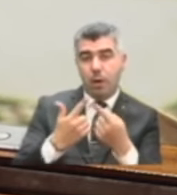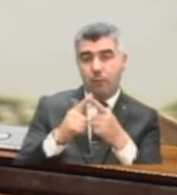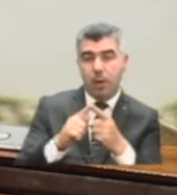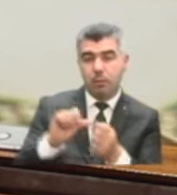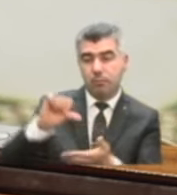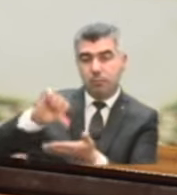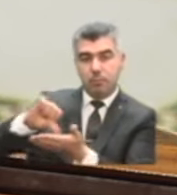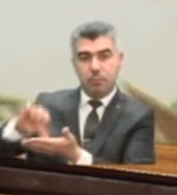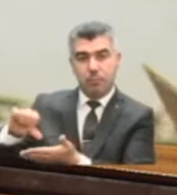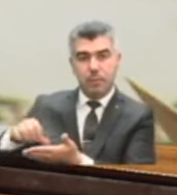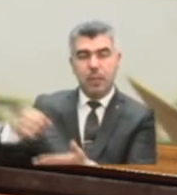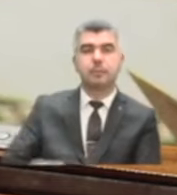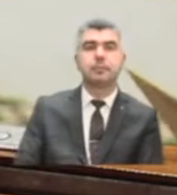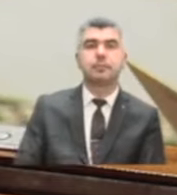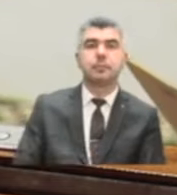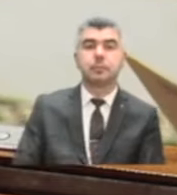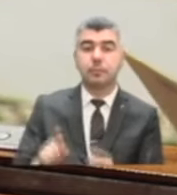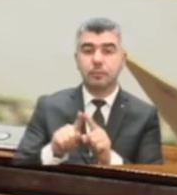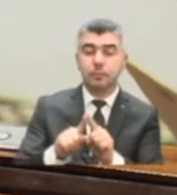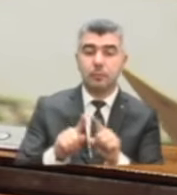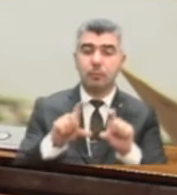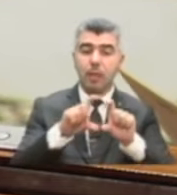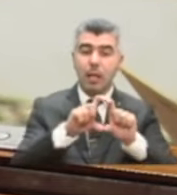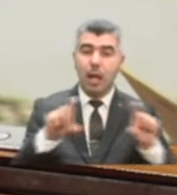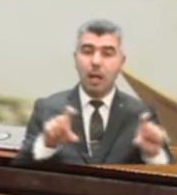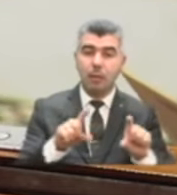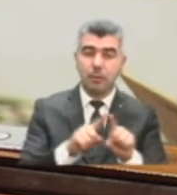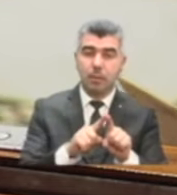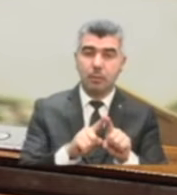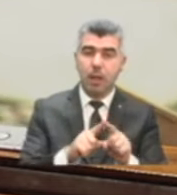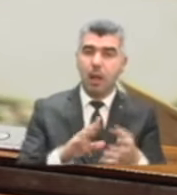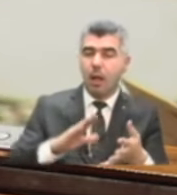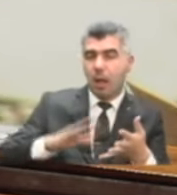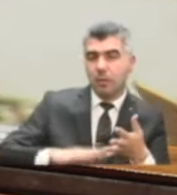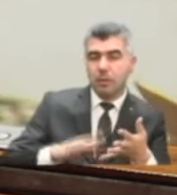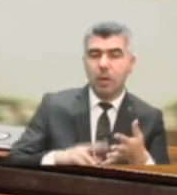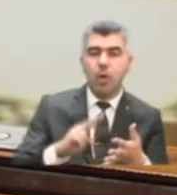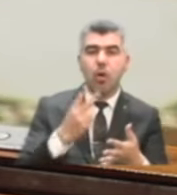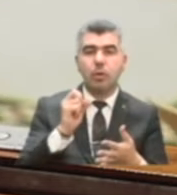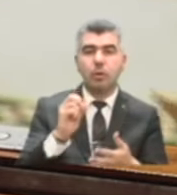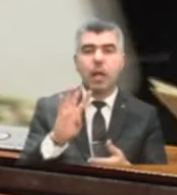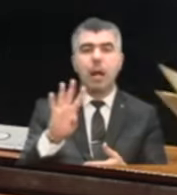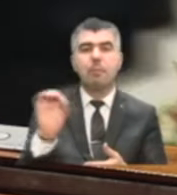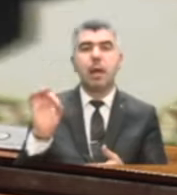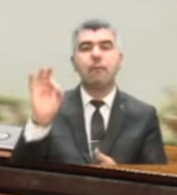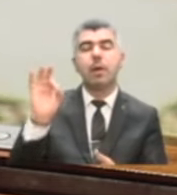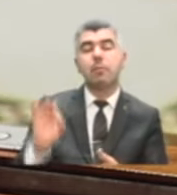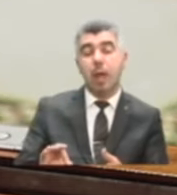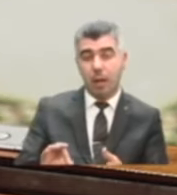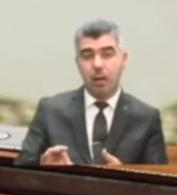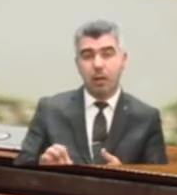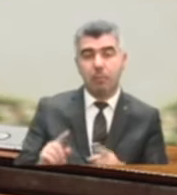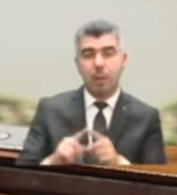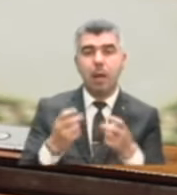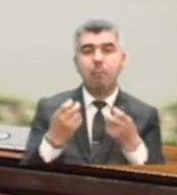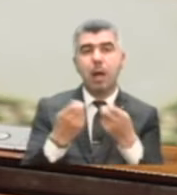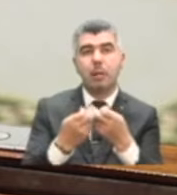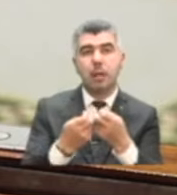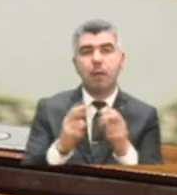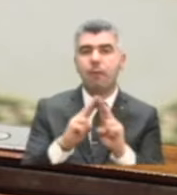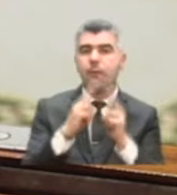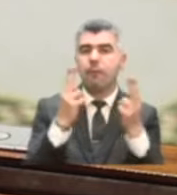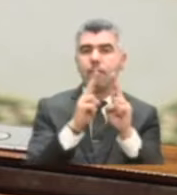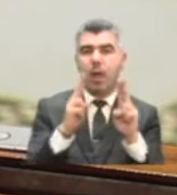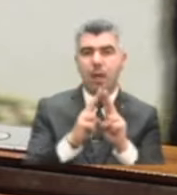لتلك الخطوط، علما بأن التذاكر الغير مباشرة تكون أقل كلفة ب 20 إلى 40%، وهذا النموذج هو السائد عبر